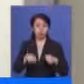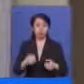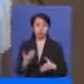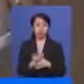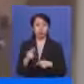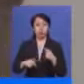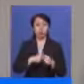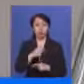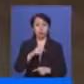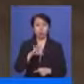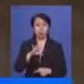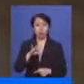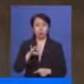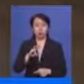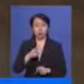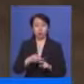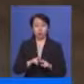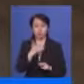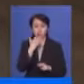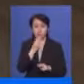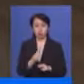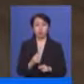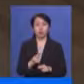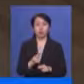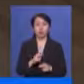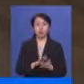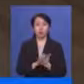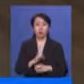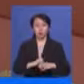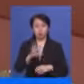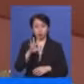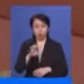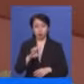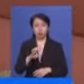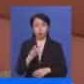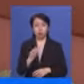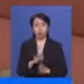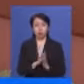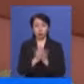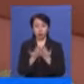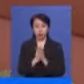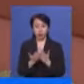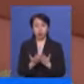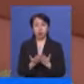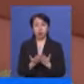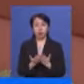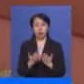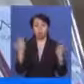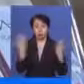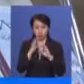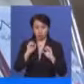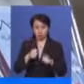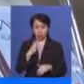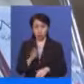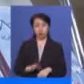благодаря предпринимателю Жомарту Омарову. На собственные средства распечатал более 500 экземпляров книги. Ознакомиться с ней можно